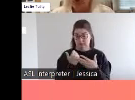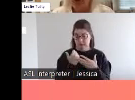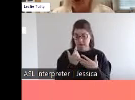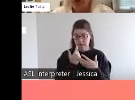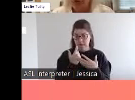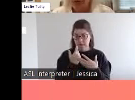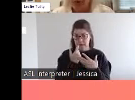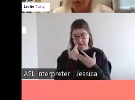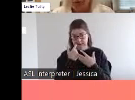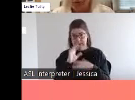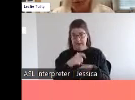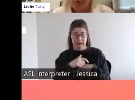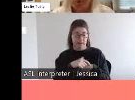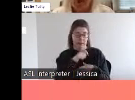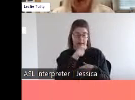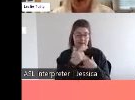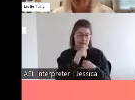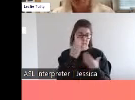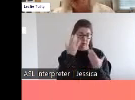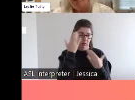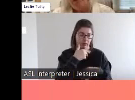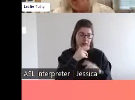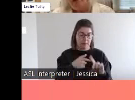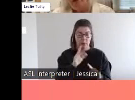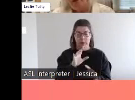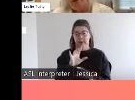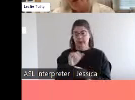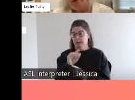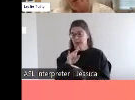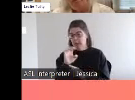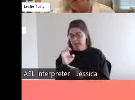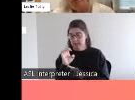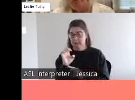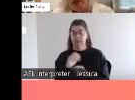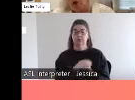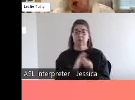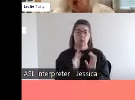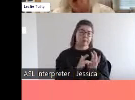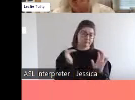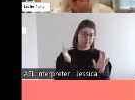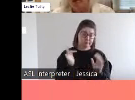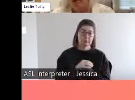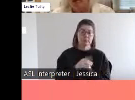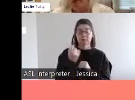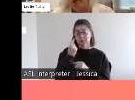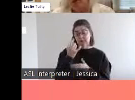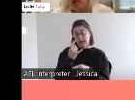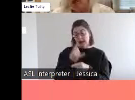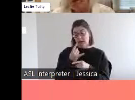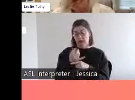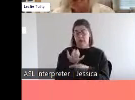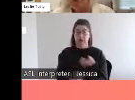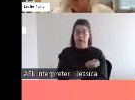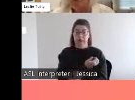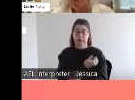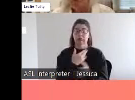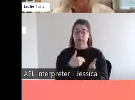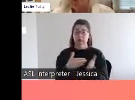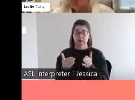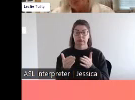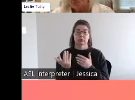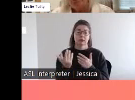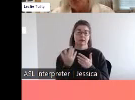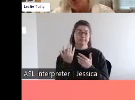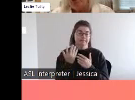Elles m'ont aidé à gérer ma toxicomanie à ce moment-là, mais de ma vie, mais pas à voir la violence. Étant donné le fait